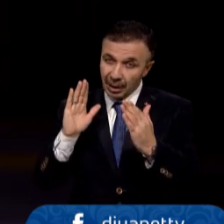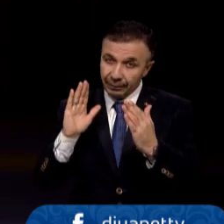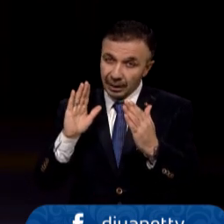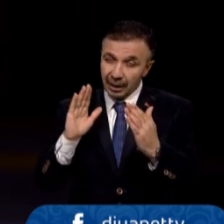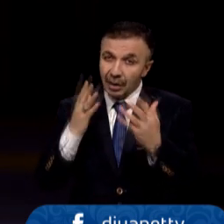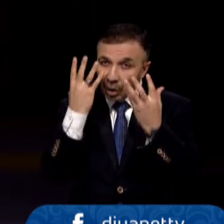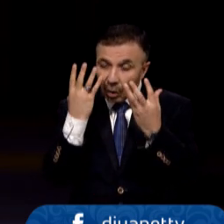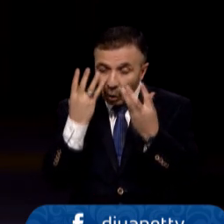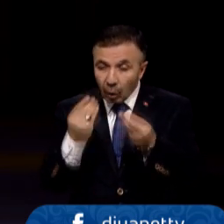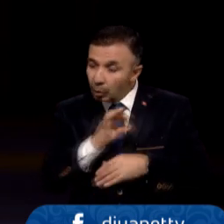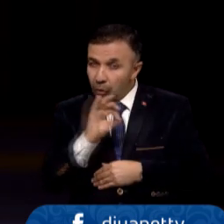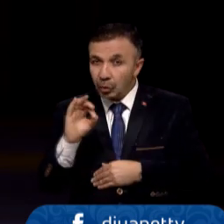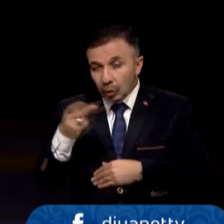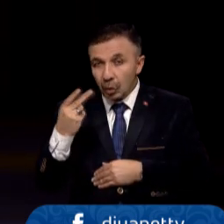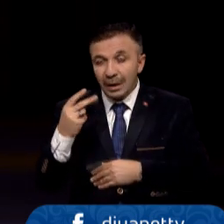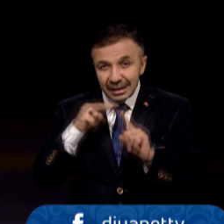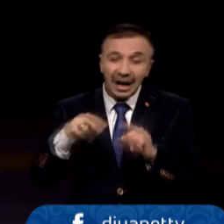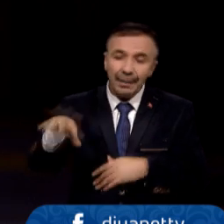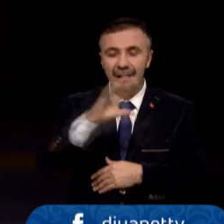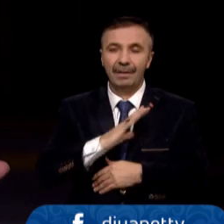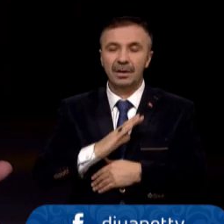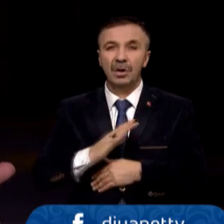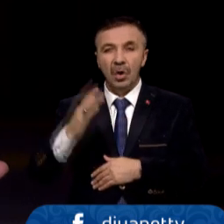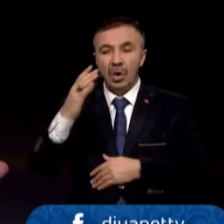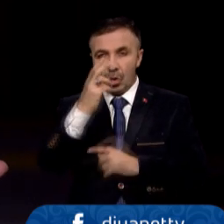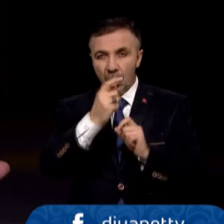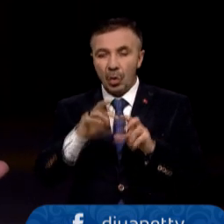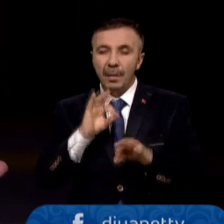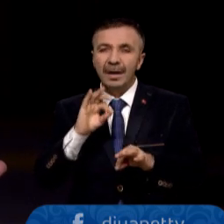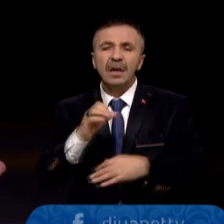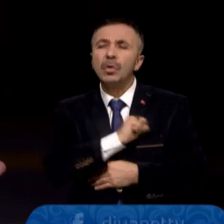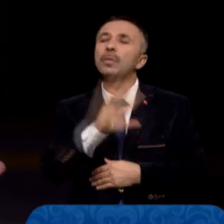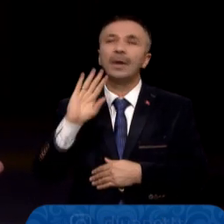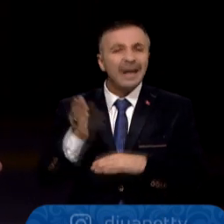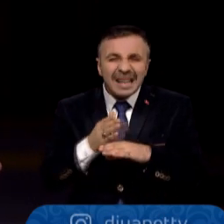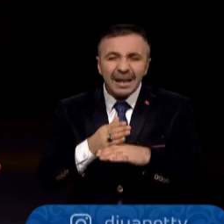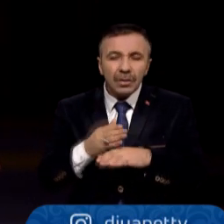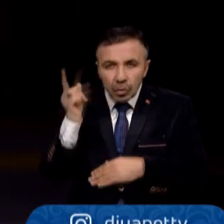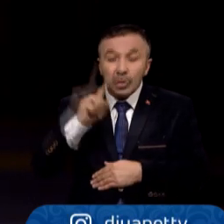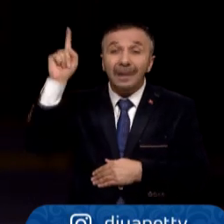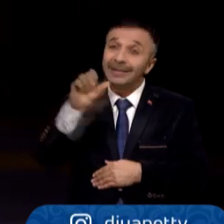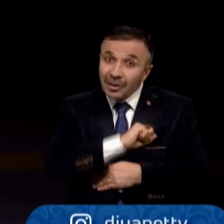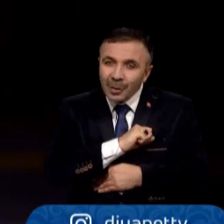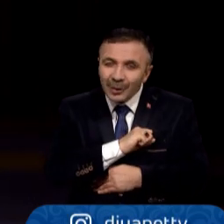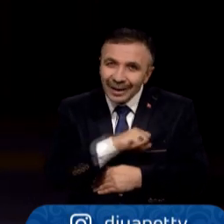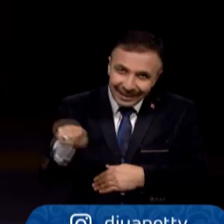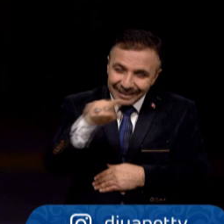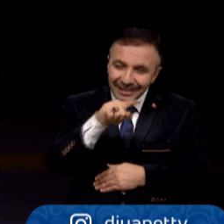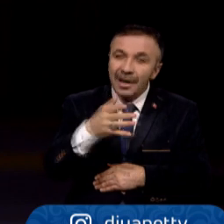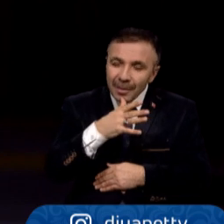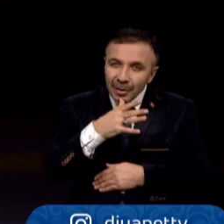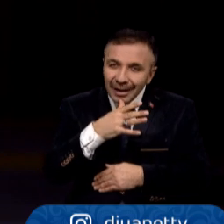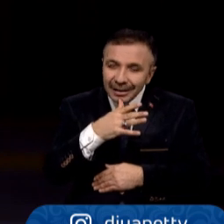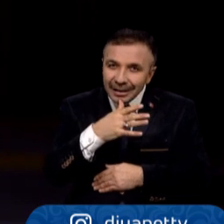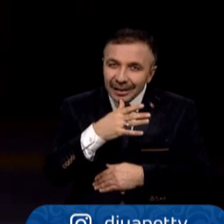var karşı tarafta bulunan sahabiler de var yani Ömer gibi bir şahsiyetten korkmuyorlar Niye Çünkü Allah'tan